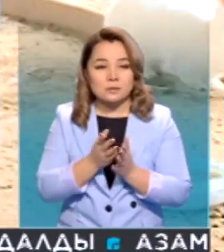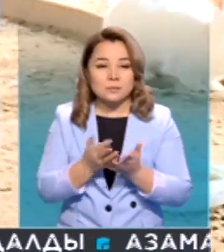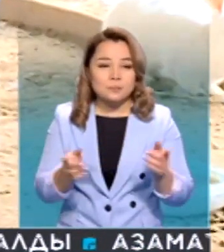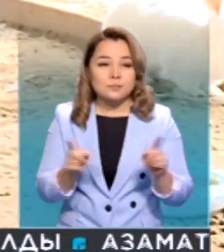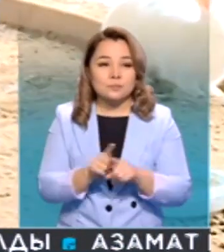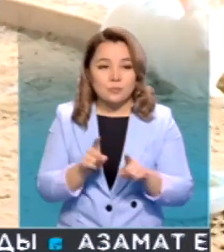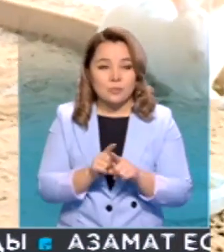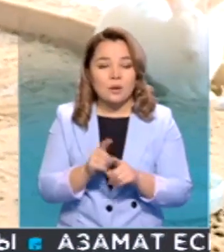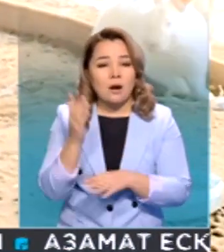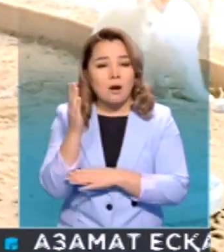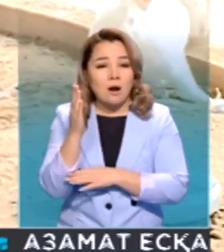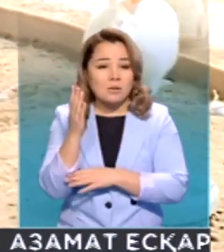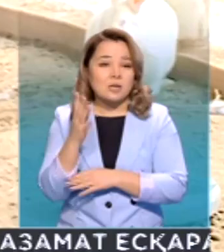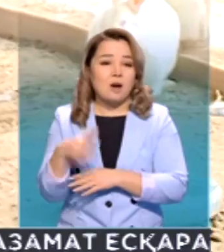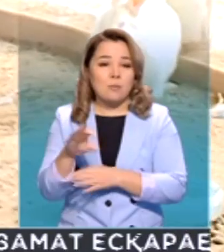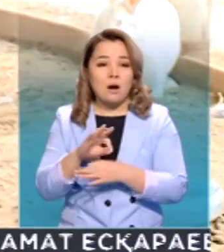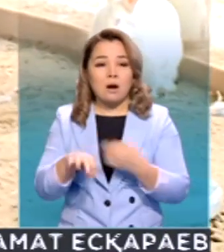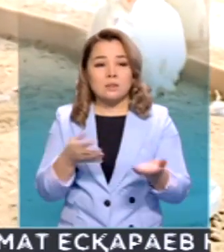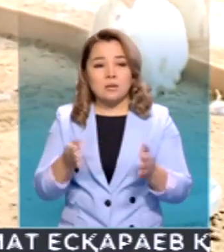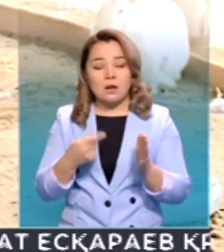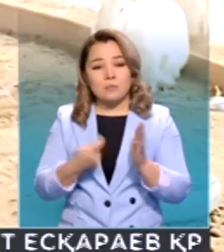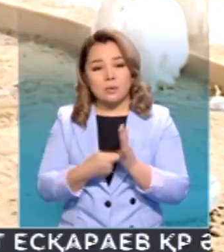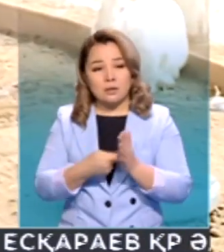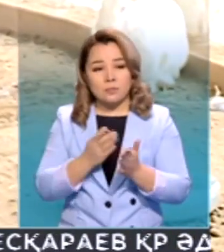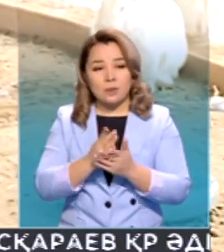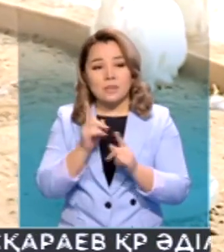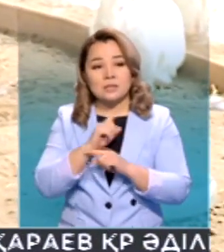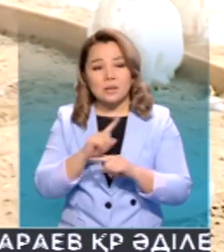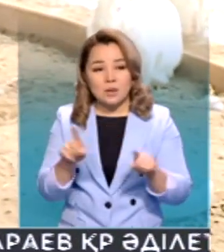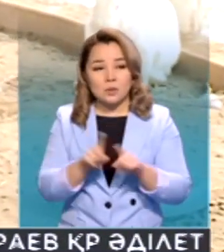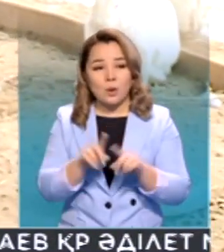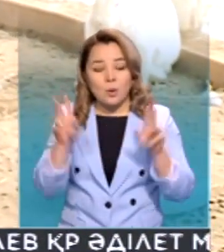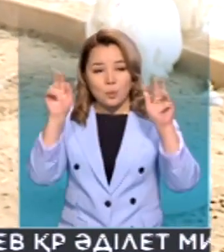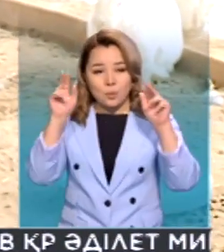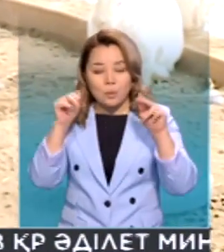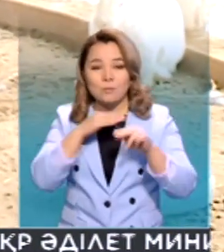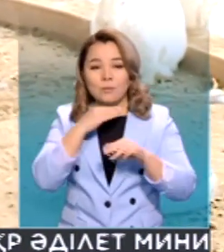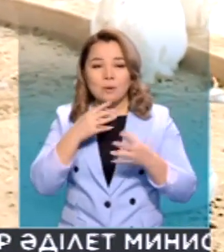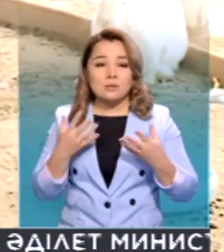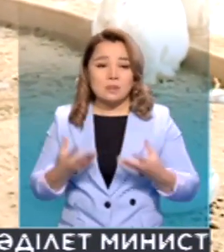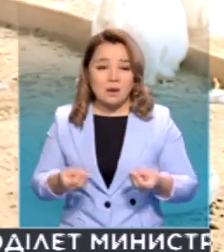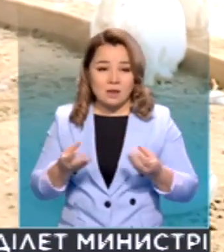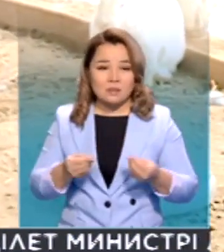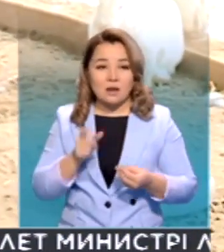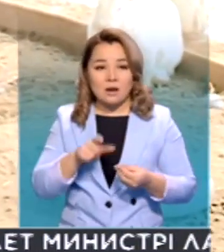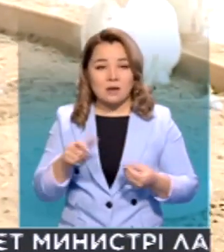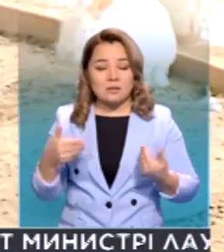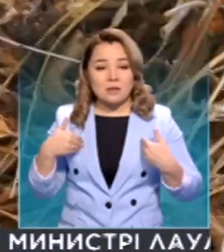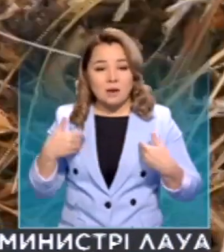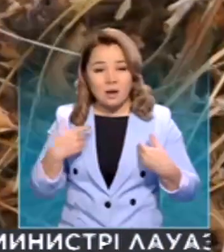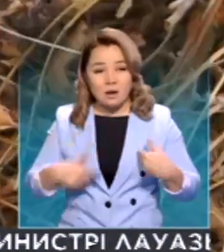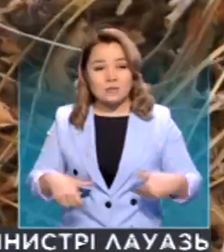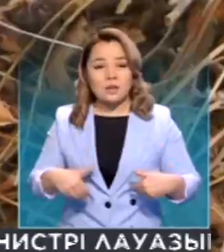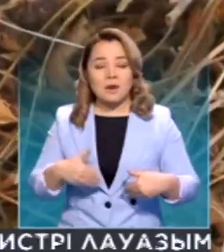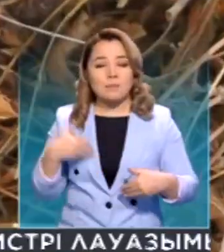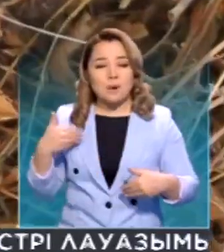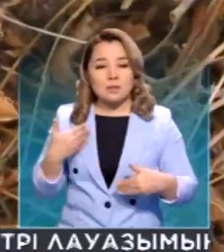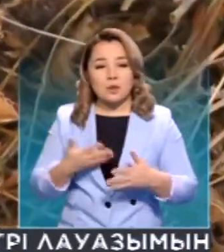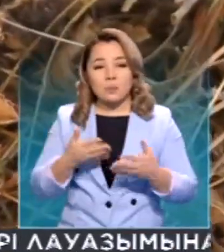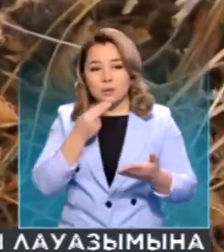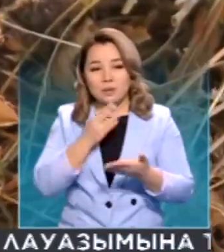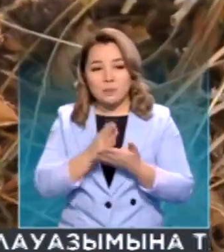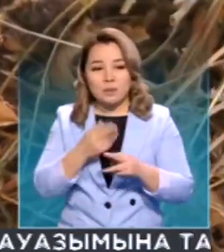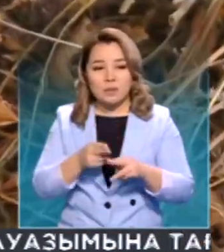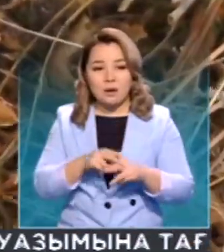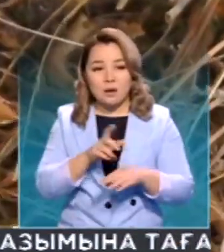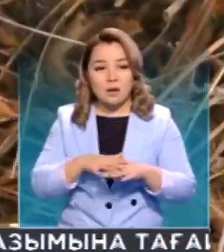бастап, ағаш қауықтарына дейін кеміріп жейді. Тағы бір ерекшелігі қоянның еті жұмсақ, әрі адам ағзасына пайдалы. Әдетте қоянжылық